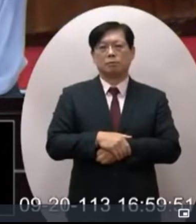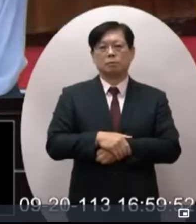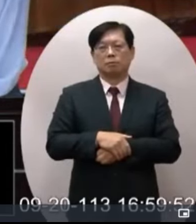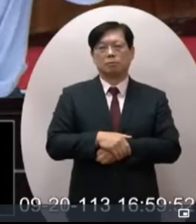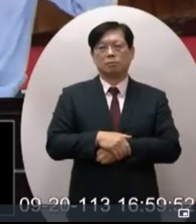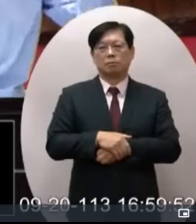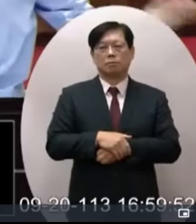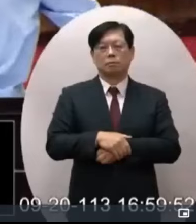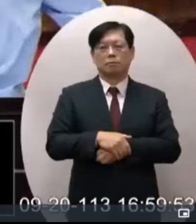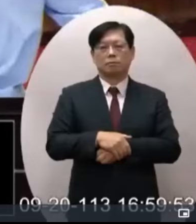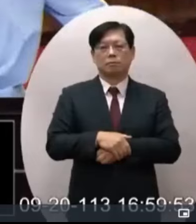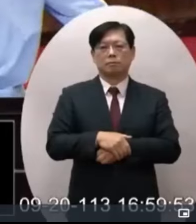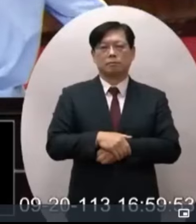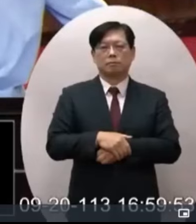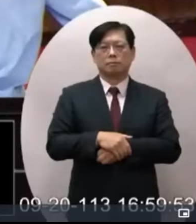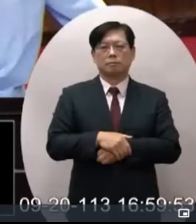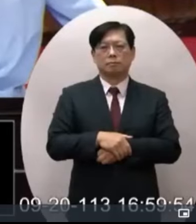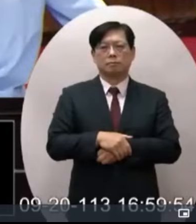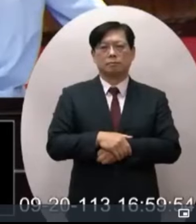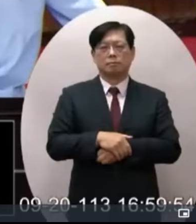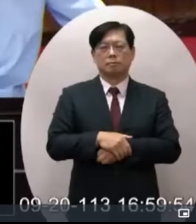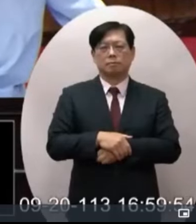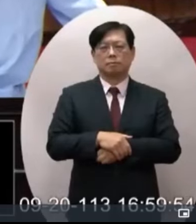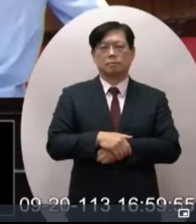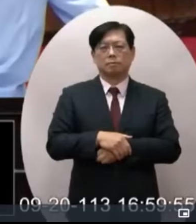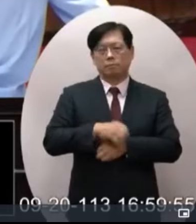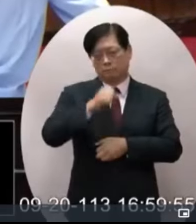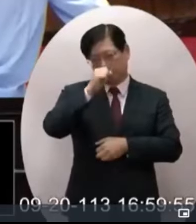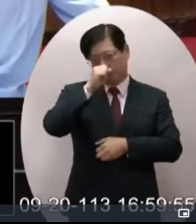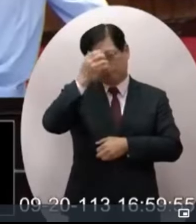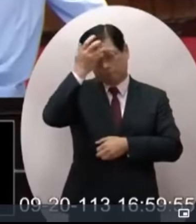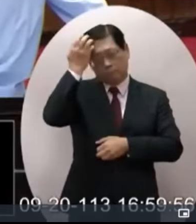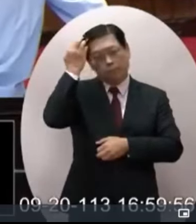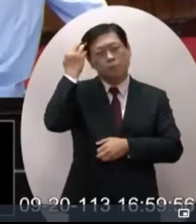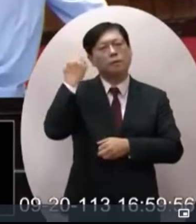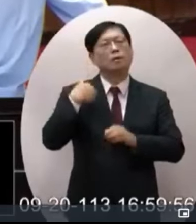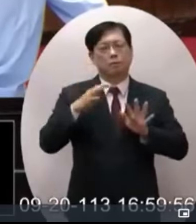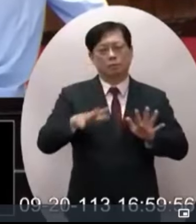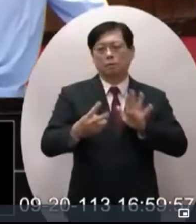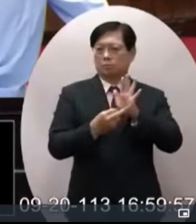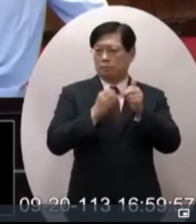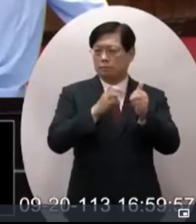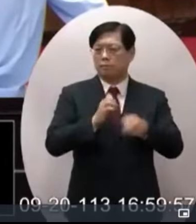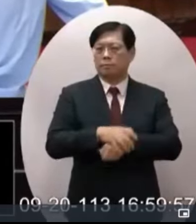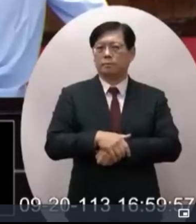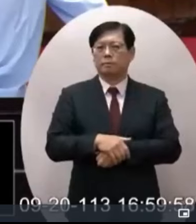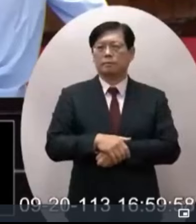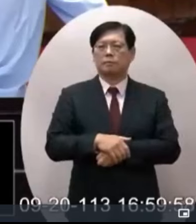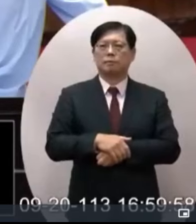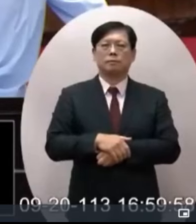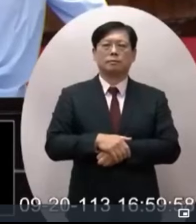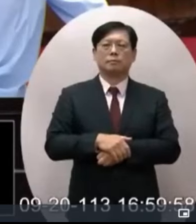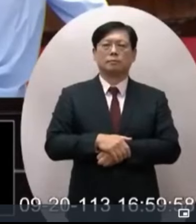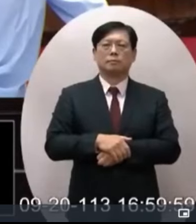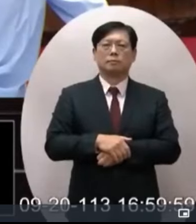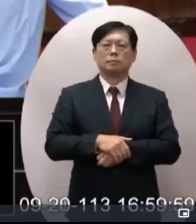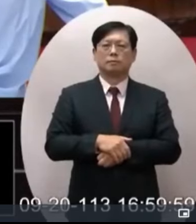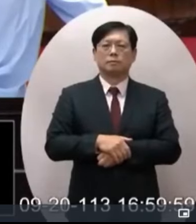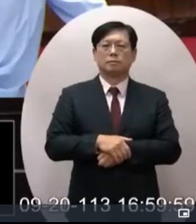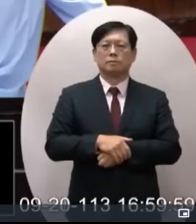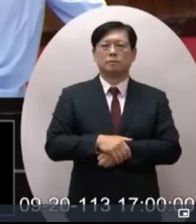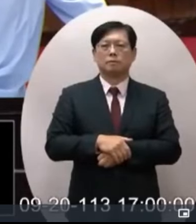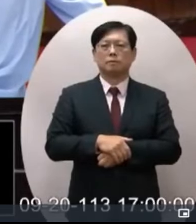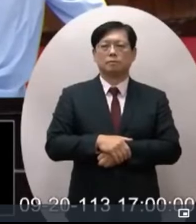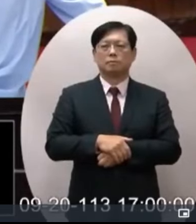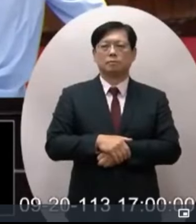是针对那些真的罪大恶极的个案可以适用。 我要讲的是 每个案件的复杂程度不同，我